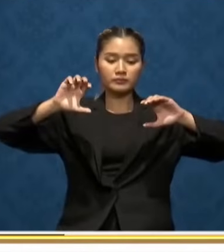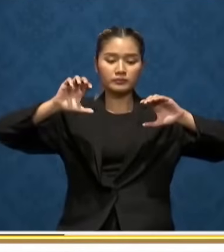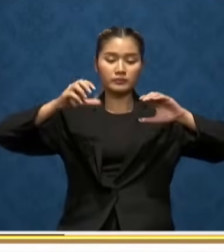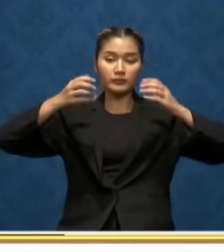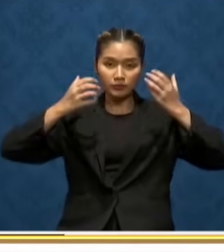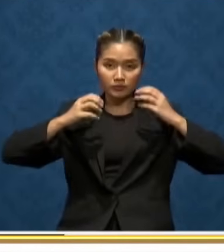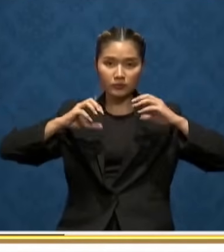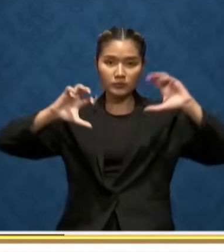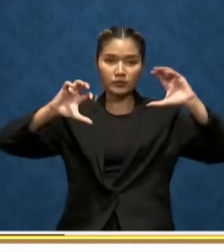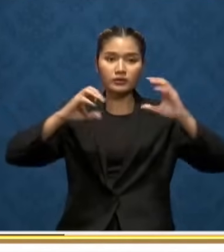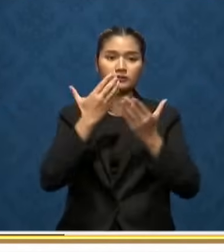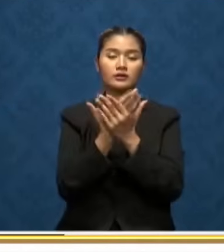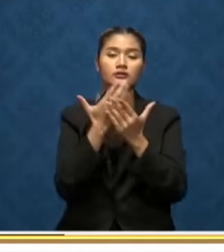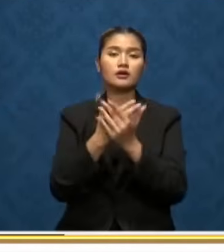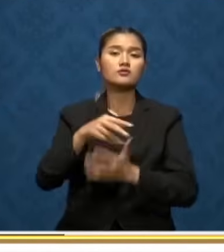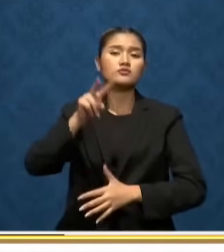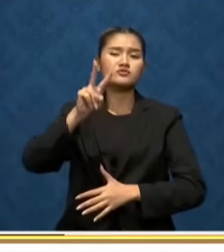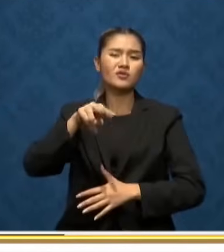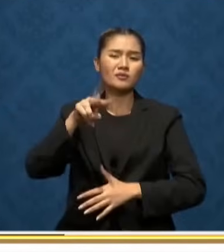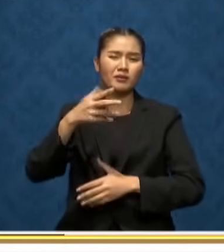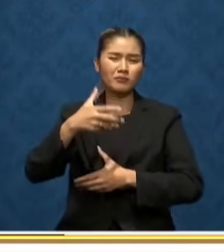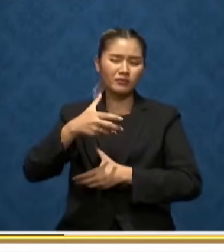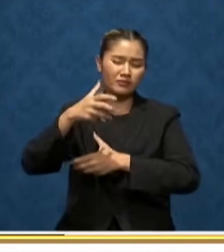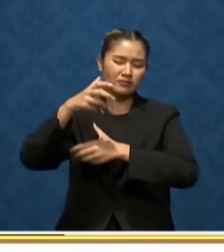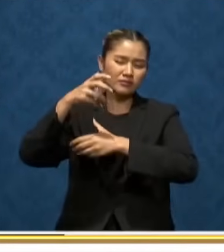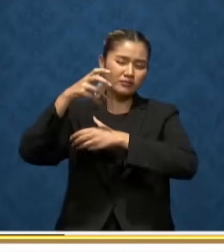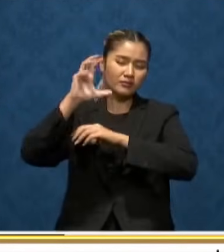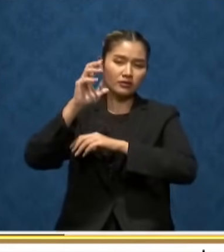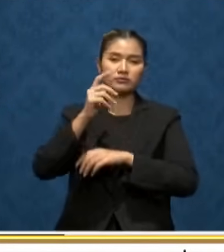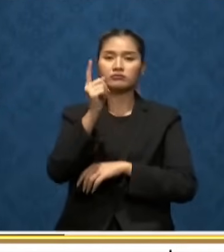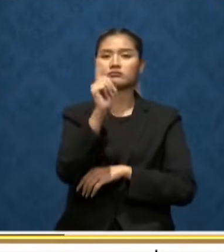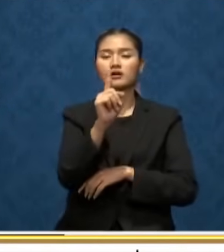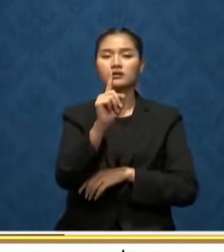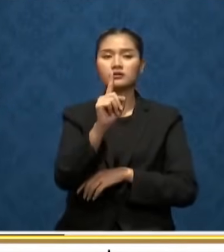ล้านเพราะเหตุว่าภาวะเงินเฟ้อที่มันเกิดขึ้น